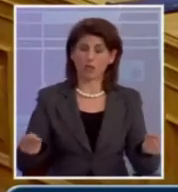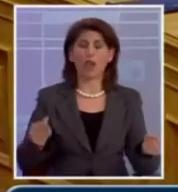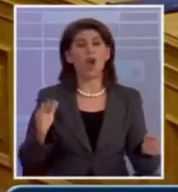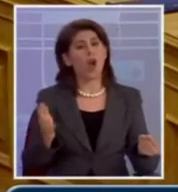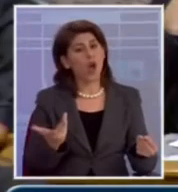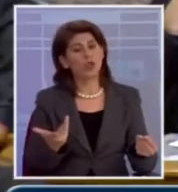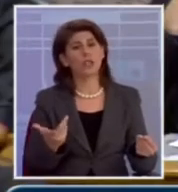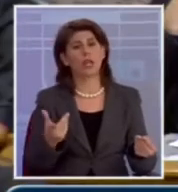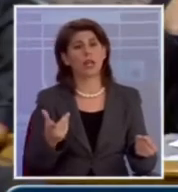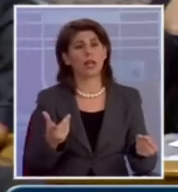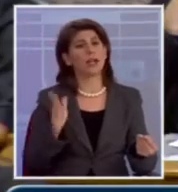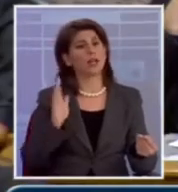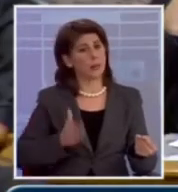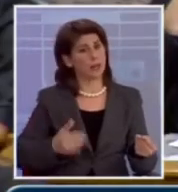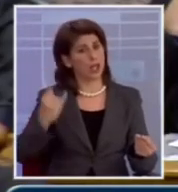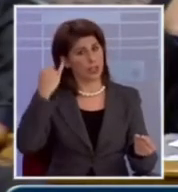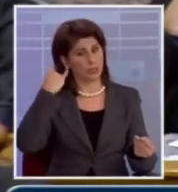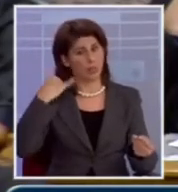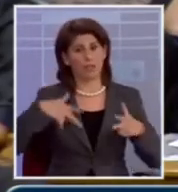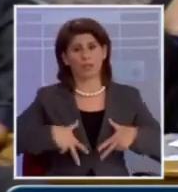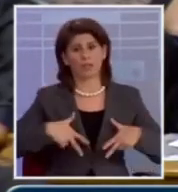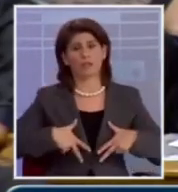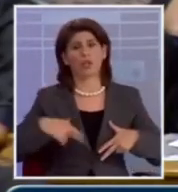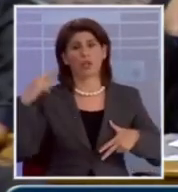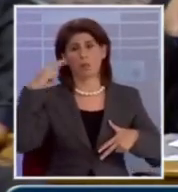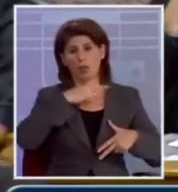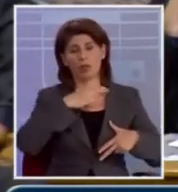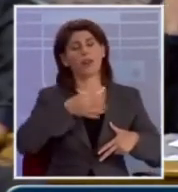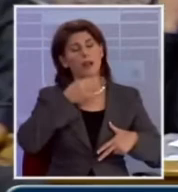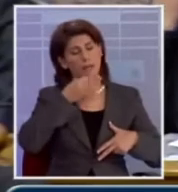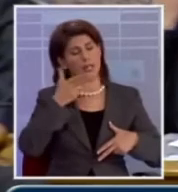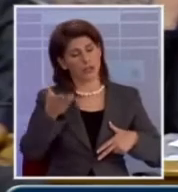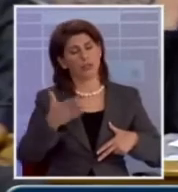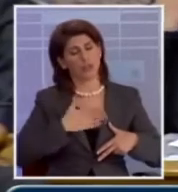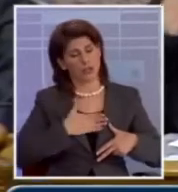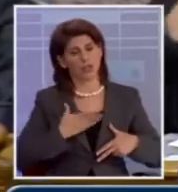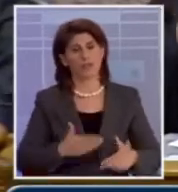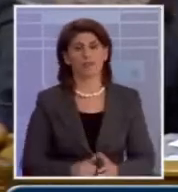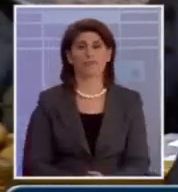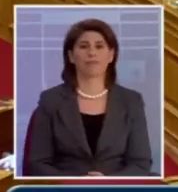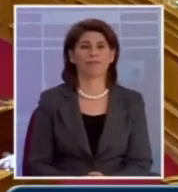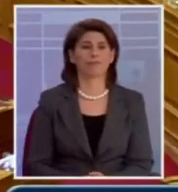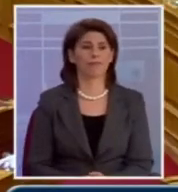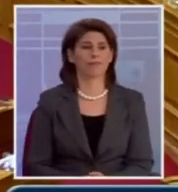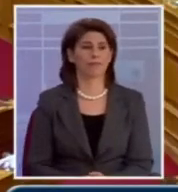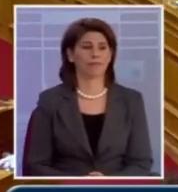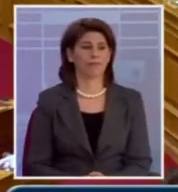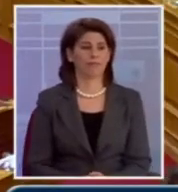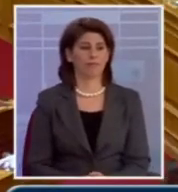να μπορέσει ο Αντιπρόεδρος της Κυβέρνησης και ο Πρωθυπουργός να πάρουν το λόγο. Ευχαριστώ πολύ.